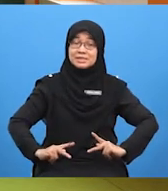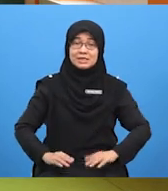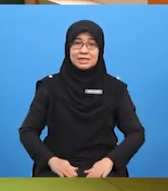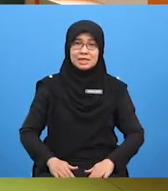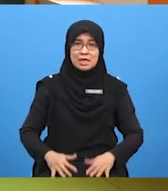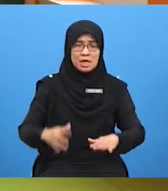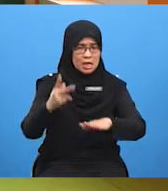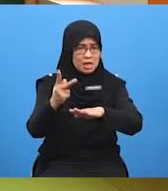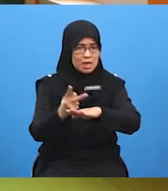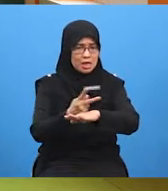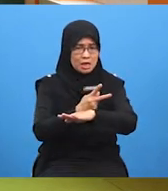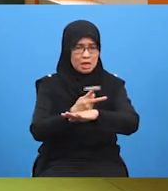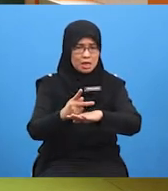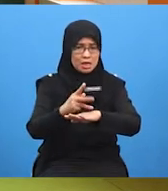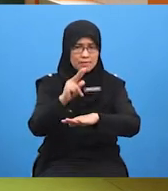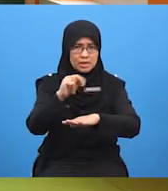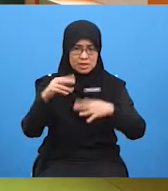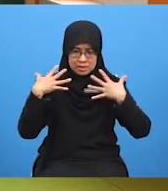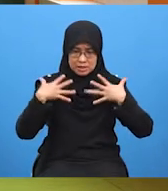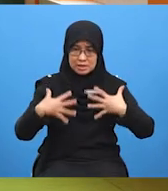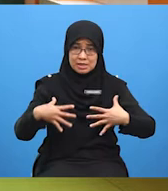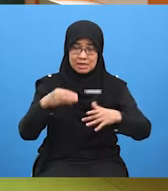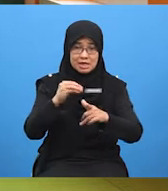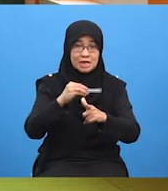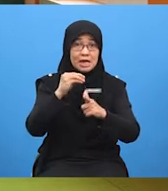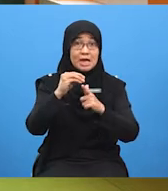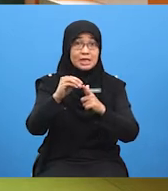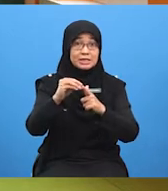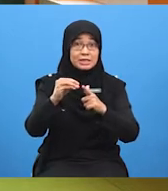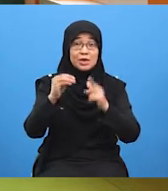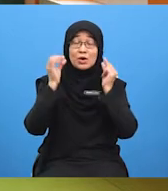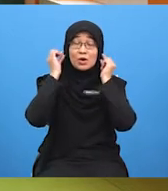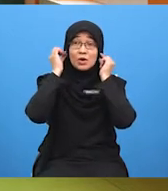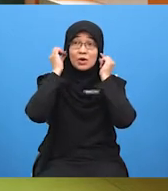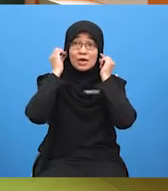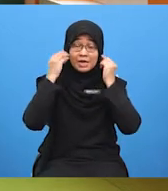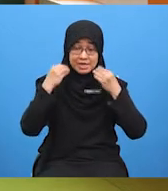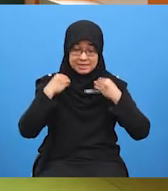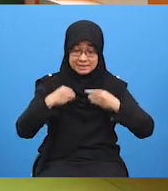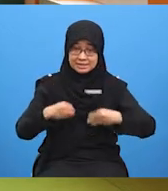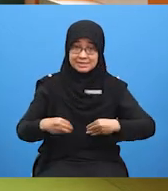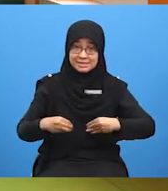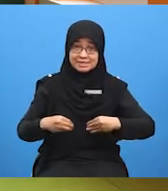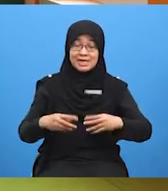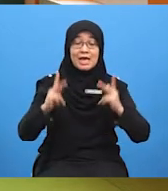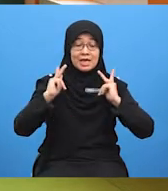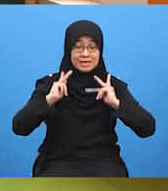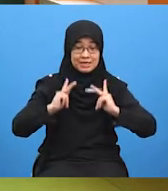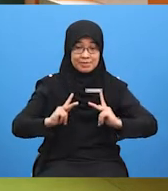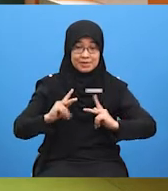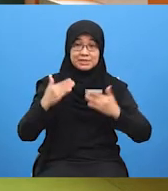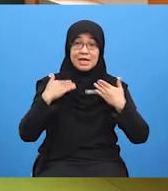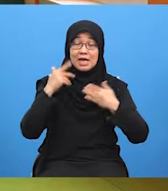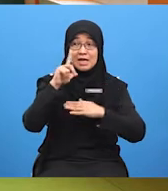Adakah kemeja pakaian atau aksesori? Ya, betul. Kemeja adalah pakaian.